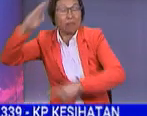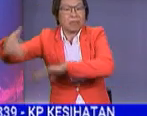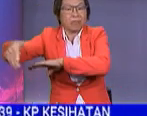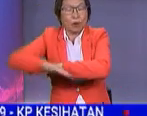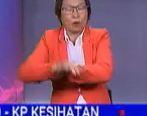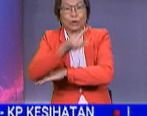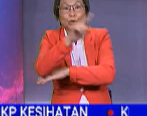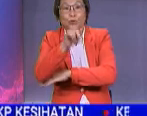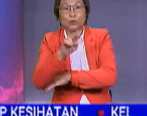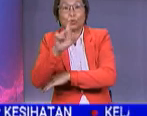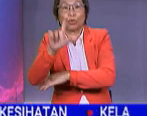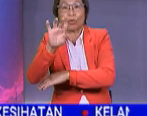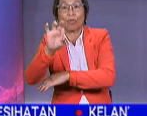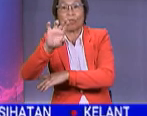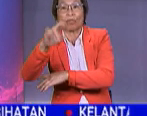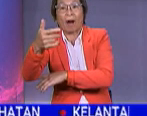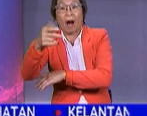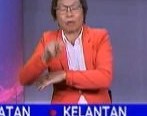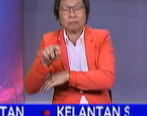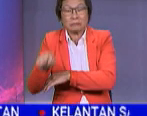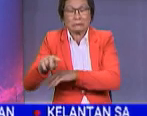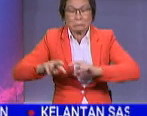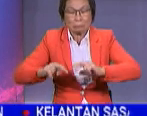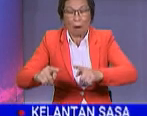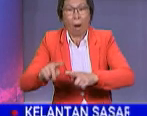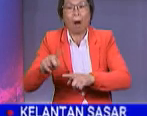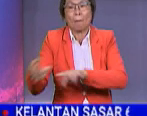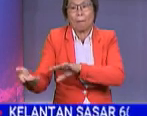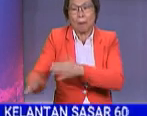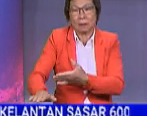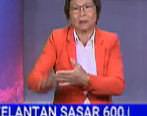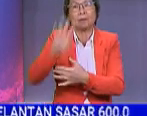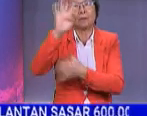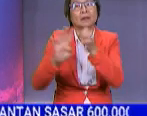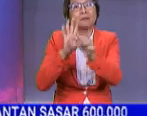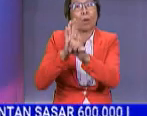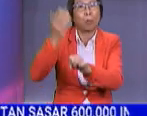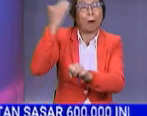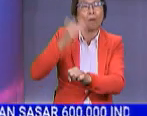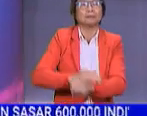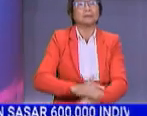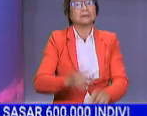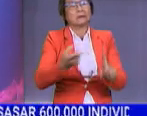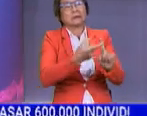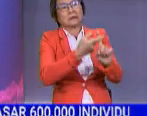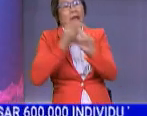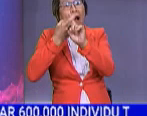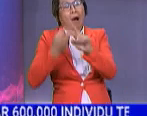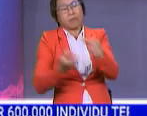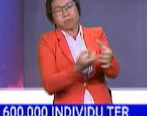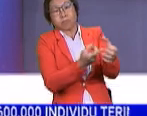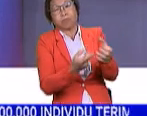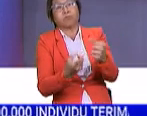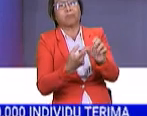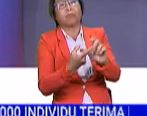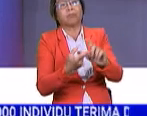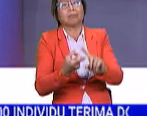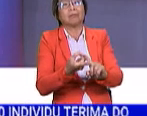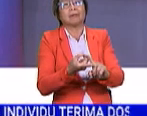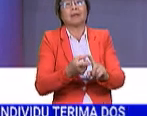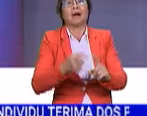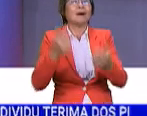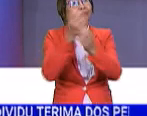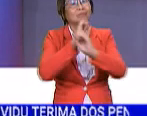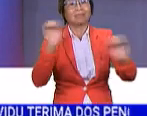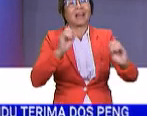zulfarhan Osman zungkarnain empat tahun lalu mereka terlepas hukuman gantung selepas Hakim membebaskan mereka